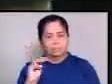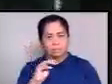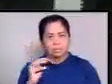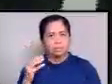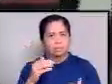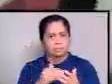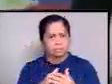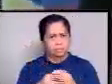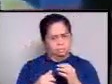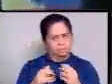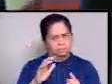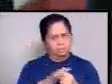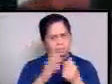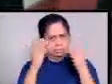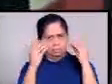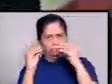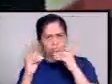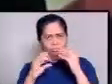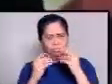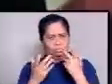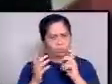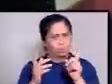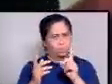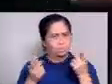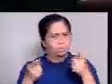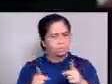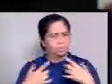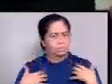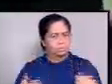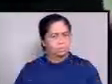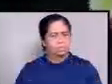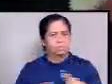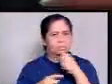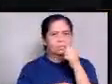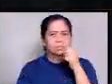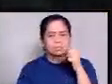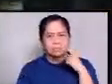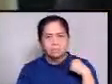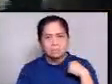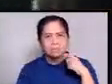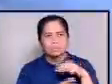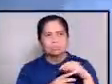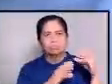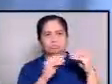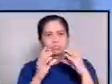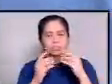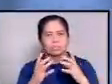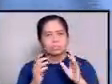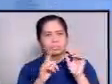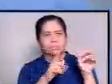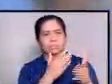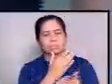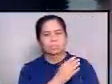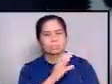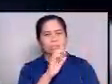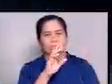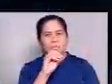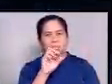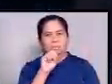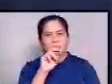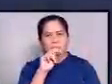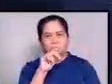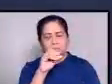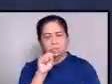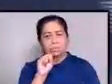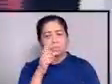Muli tuloy na buhay ang haka-haka sa kalusugan ng Pangulo. Lalo't kahapon, napabalitang na-confine siya sa Cardinal Santos